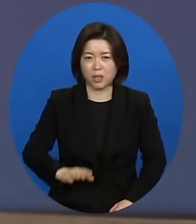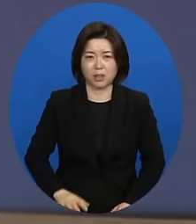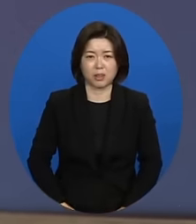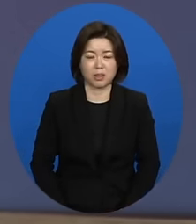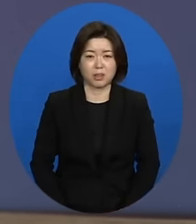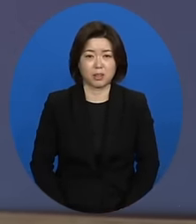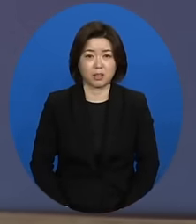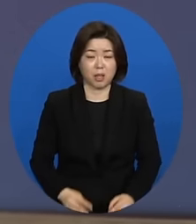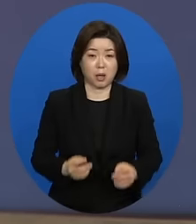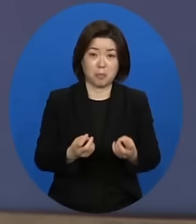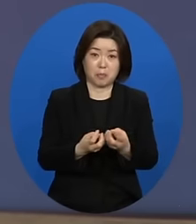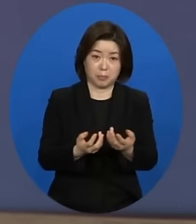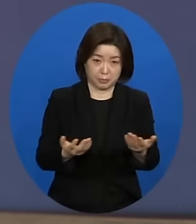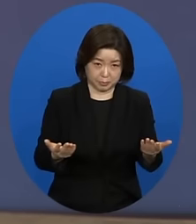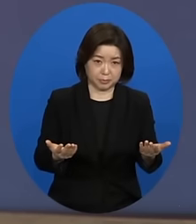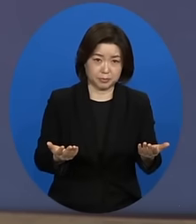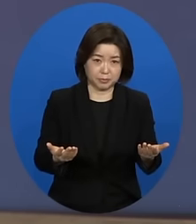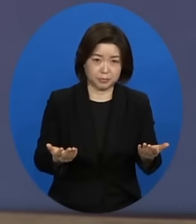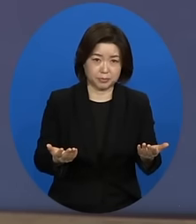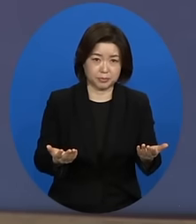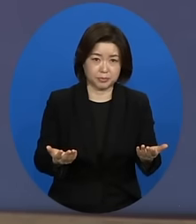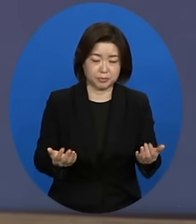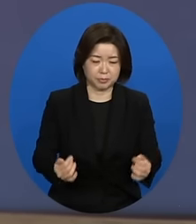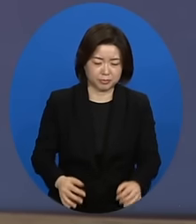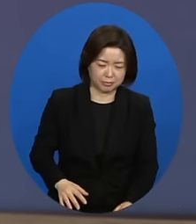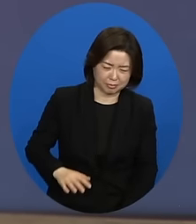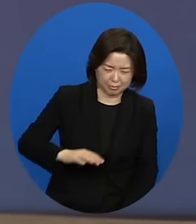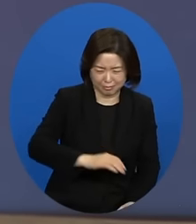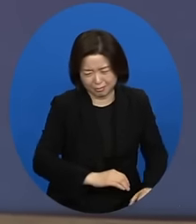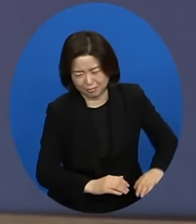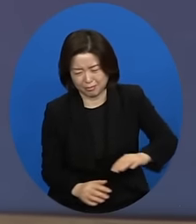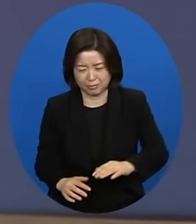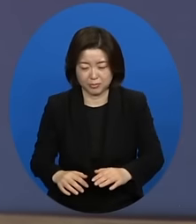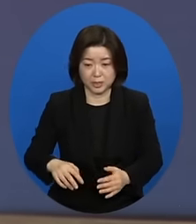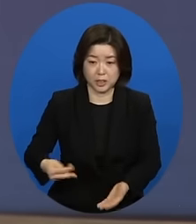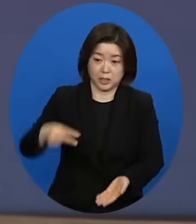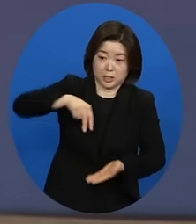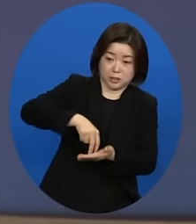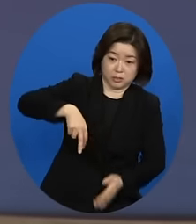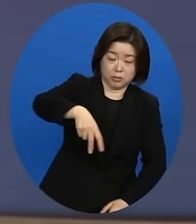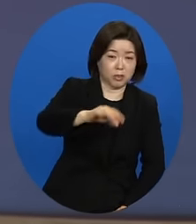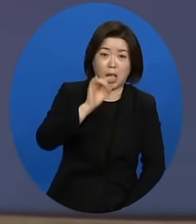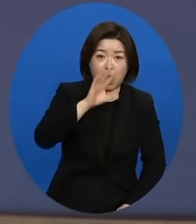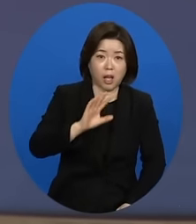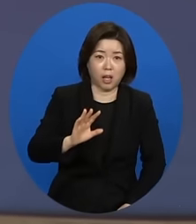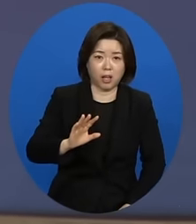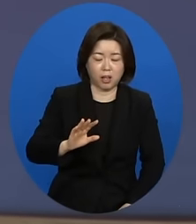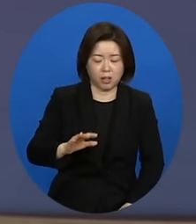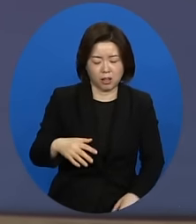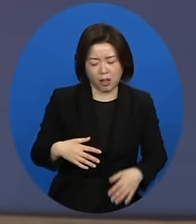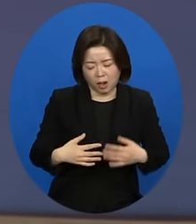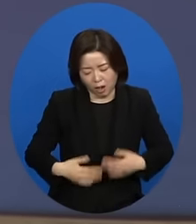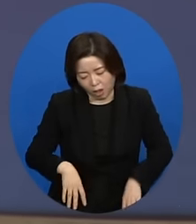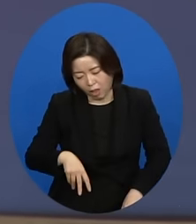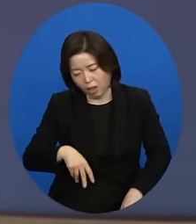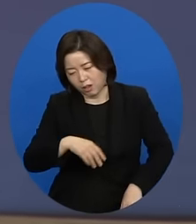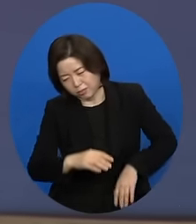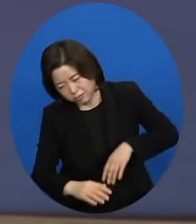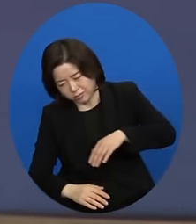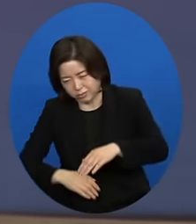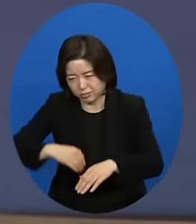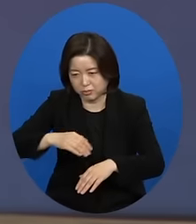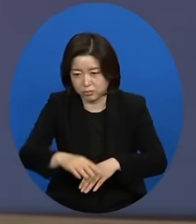그래서 하는 수 없이 벌벌 기어서 걸어갈 수가 없으니까 벌벌 기어서 아래층에 내려가서